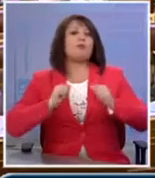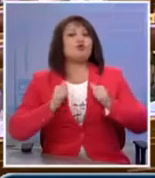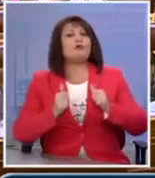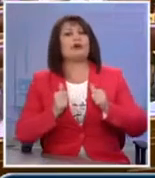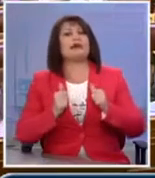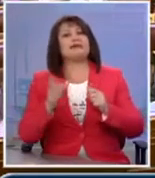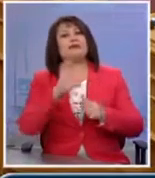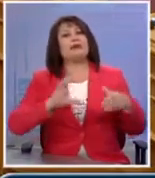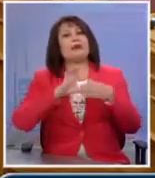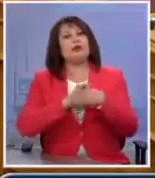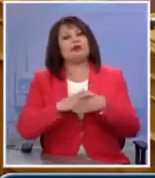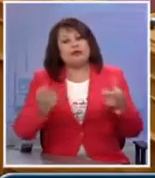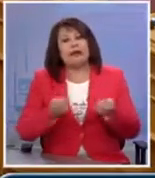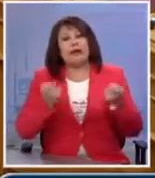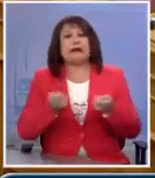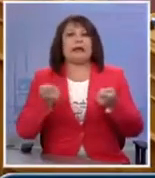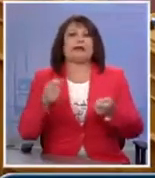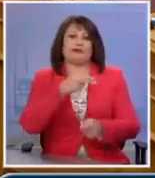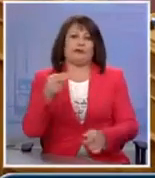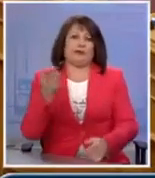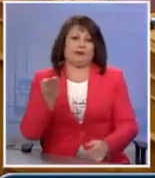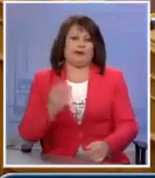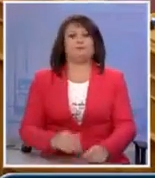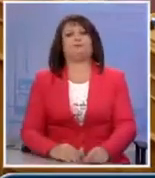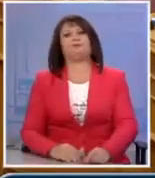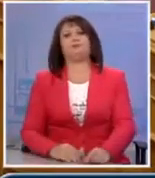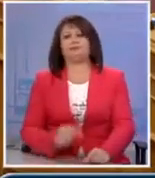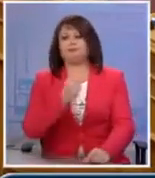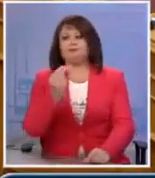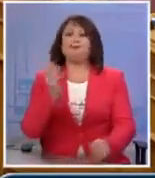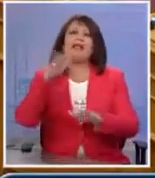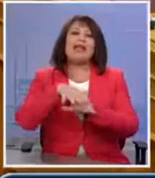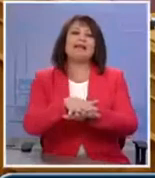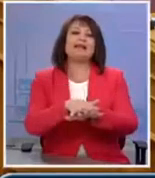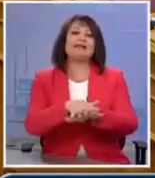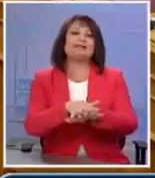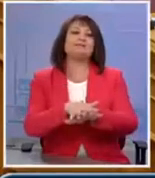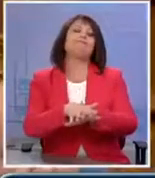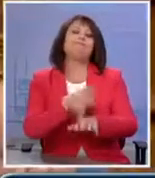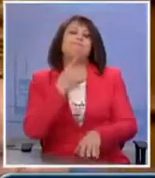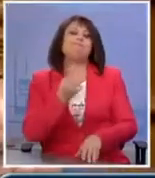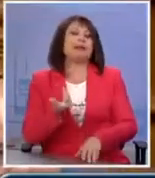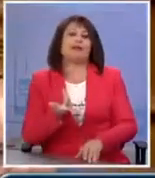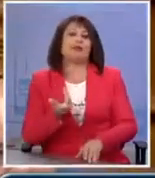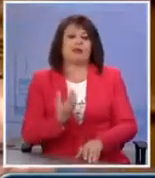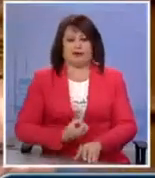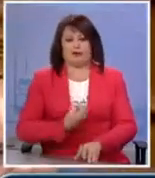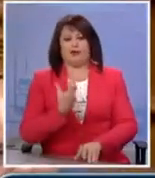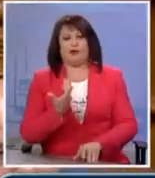από την Ευρωπαϊκή Ένωση σε αυτή την κατεύθυνση. Τώρα για το θέμα της ένταξης, κύριε Καγκλαμάνη, κακά τα ψέματα, έχω την αίσθηση